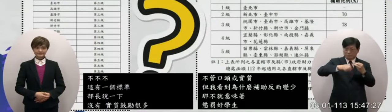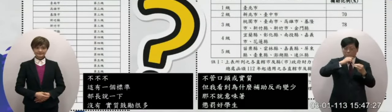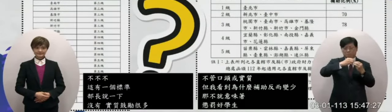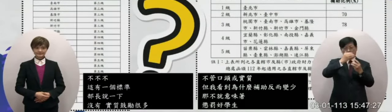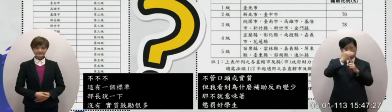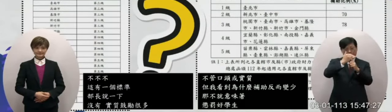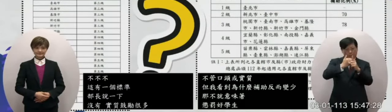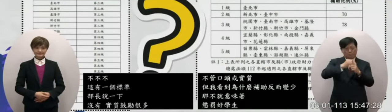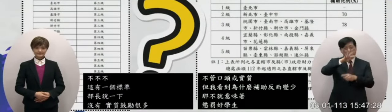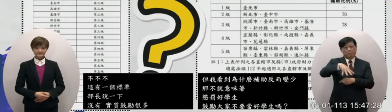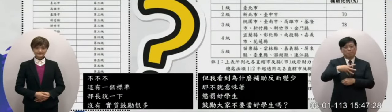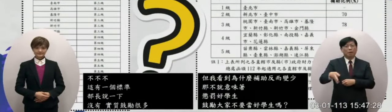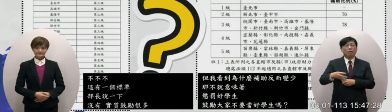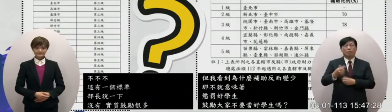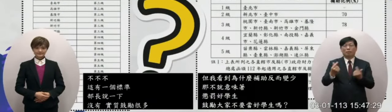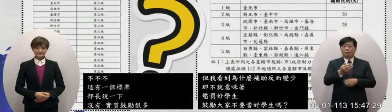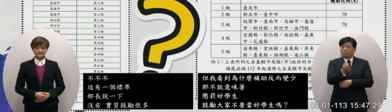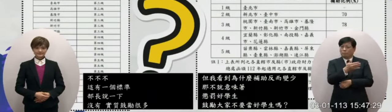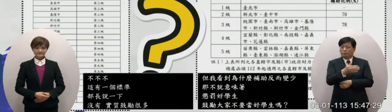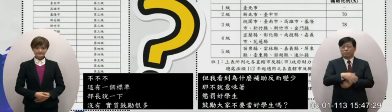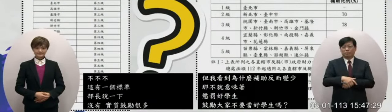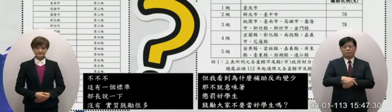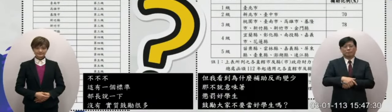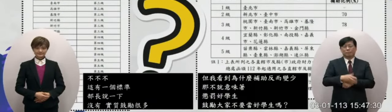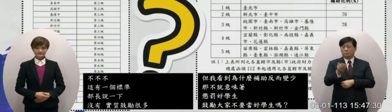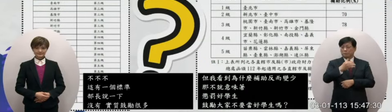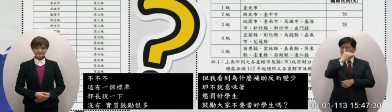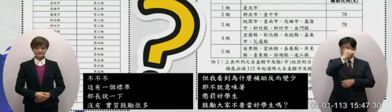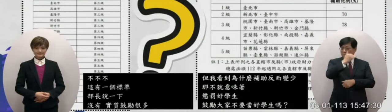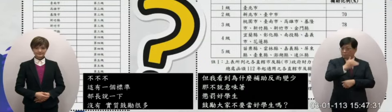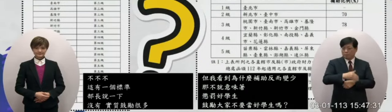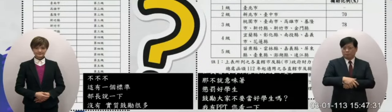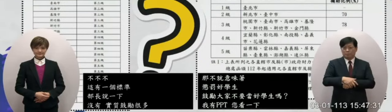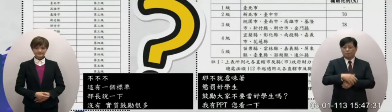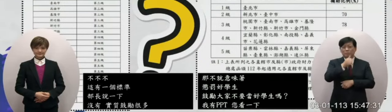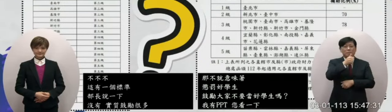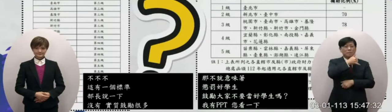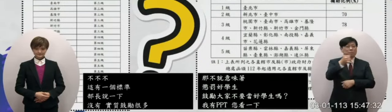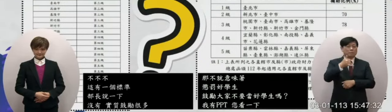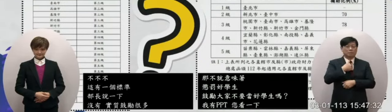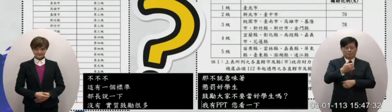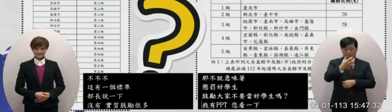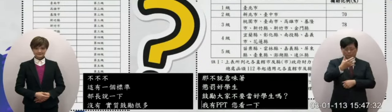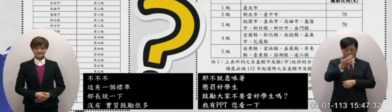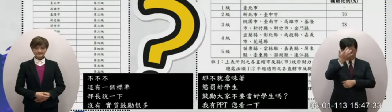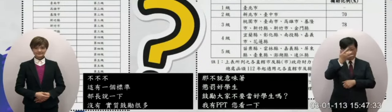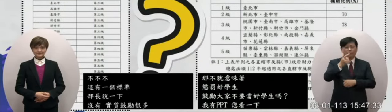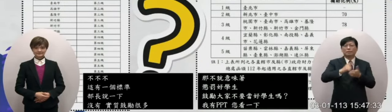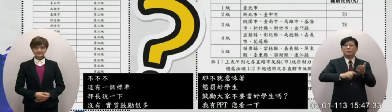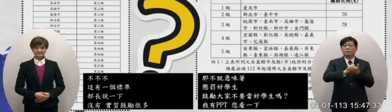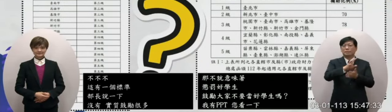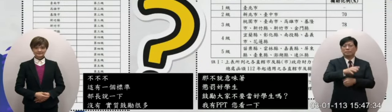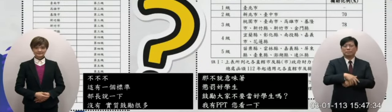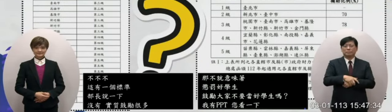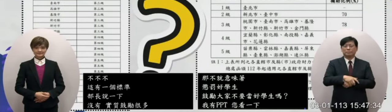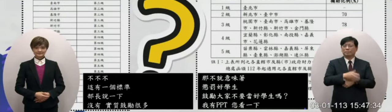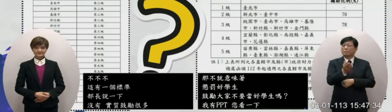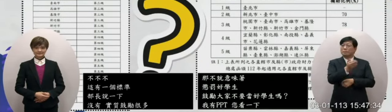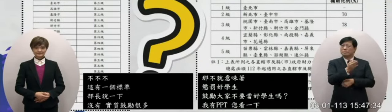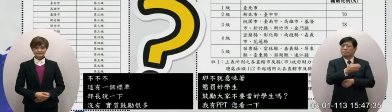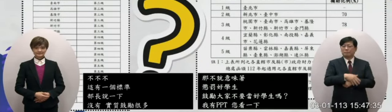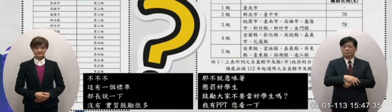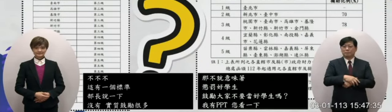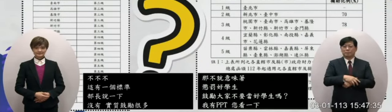表，我们先看到左边啊，不好意思，因为左边被翻译人员挡到了，我简单跟您报告，左